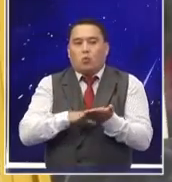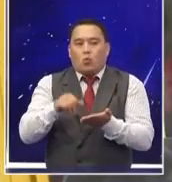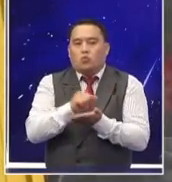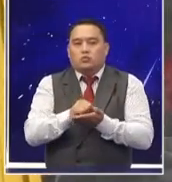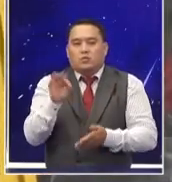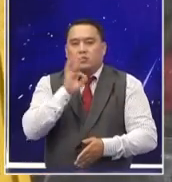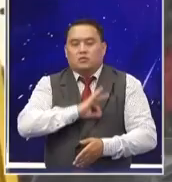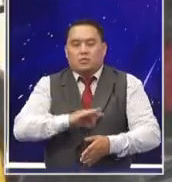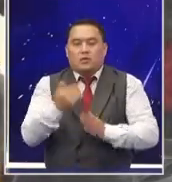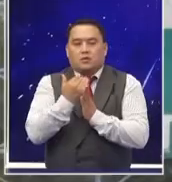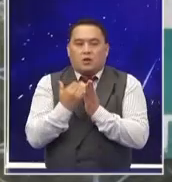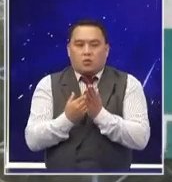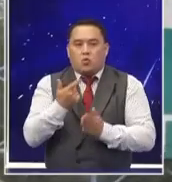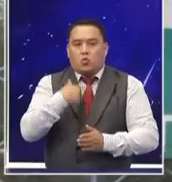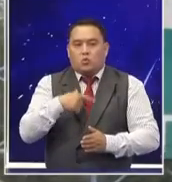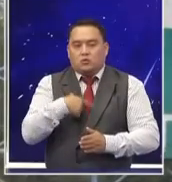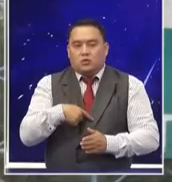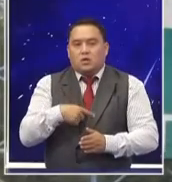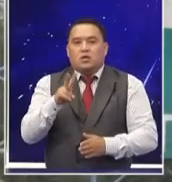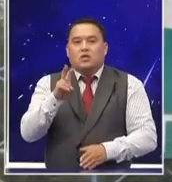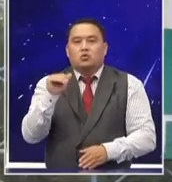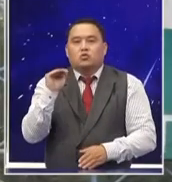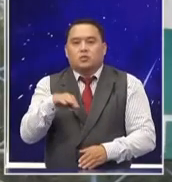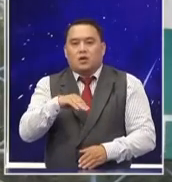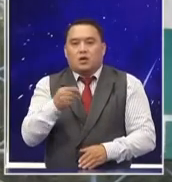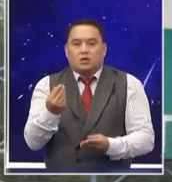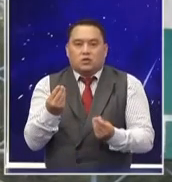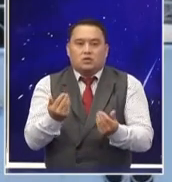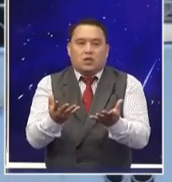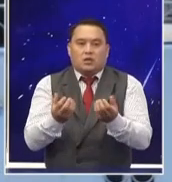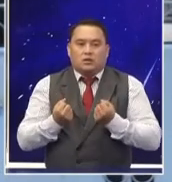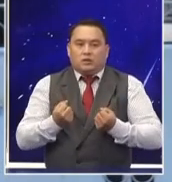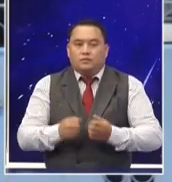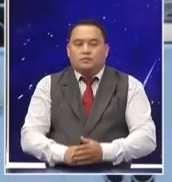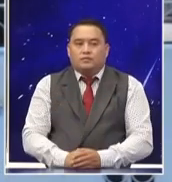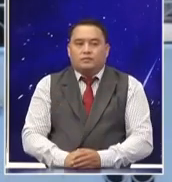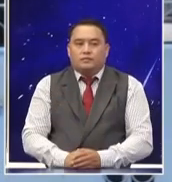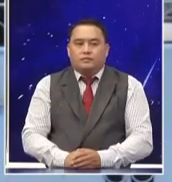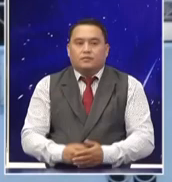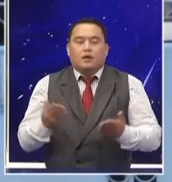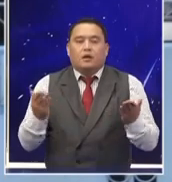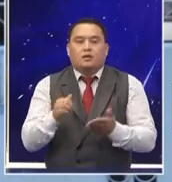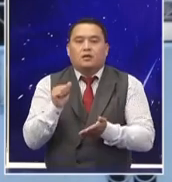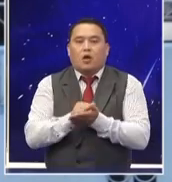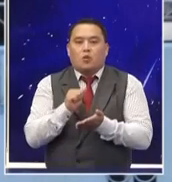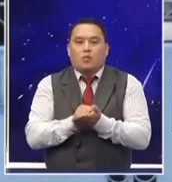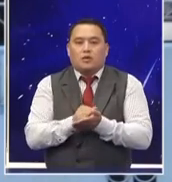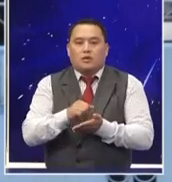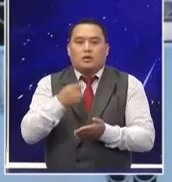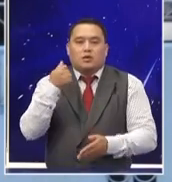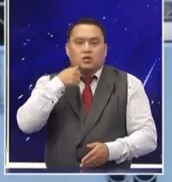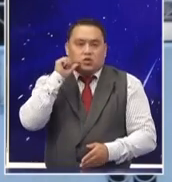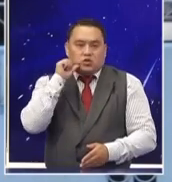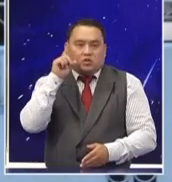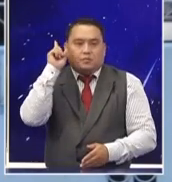кәдеге жарату бағдарламасы арқылы өзіне тиесілі 200 мың қаражатын алды. Қандай документтер жинау керек екенін кеше біліп,